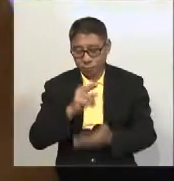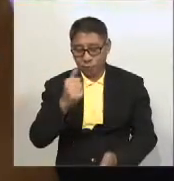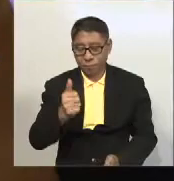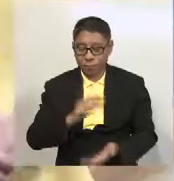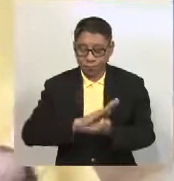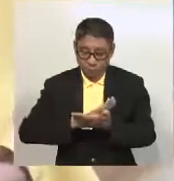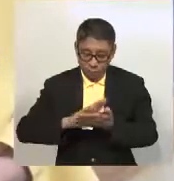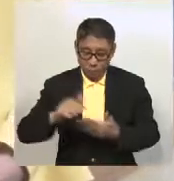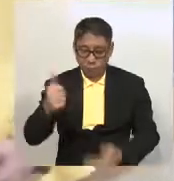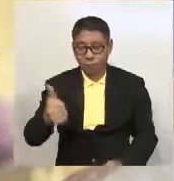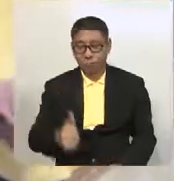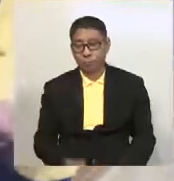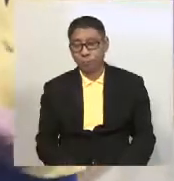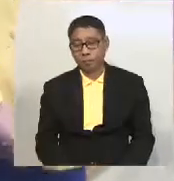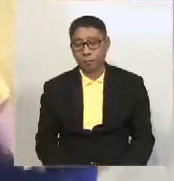ค่ะ